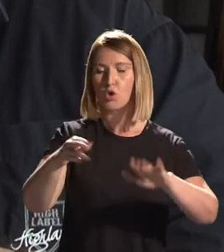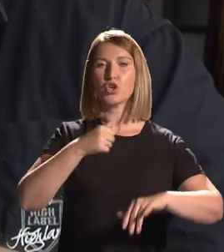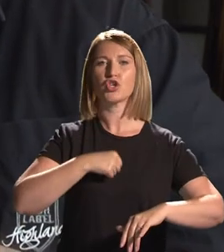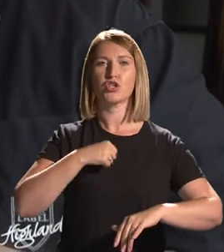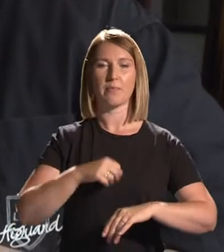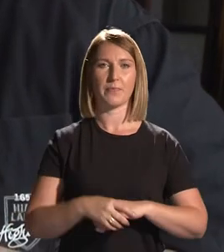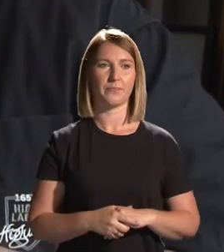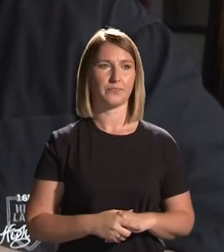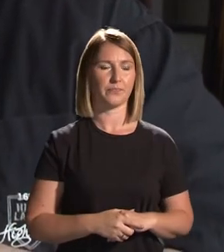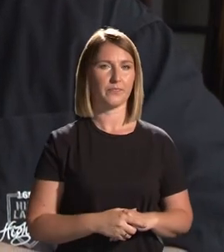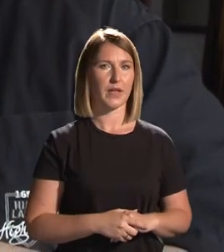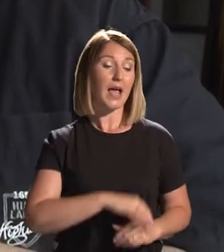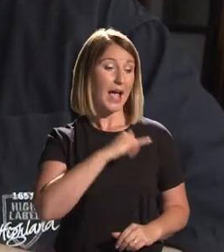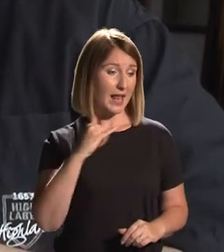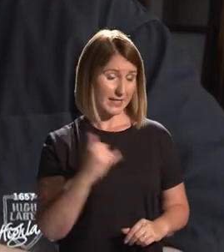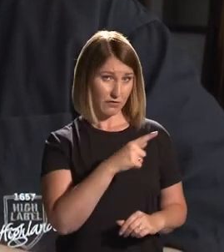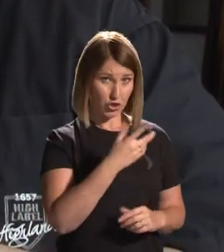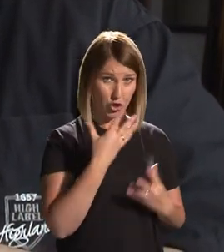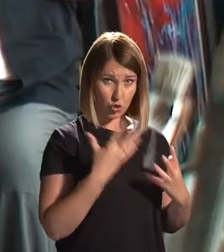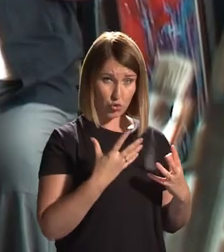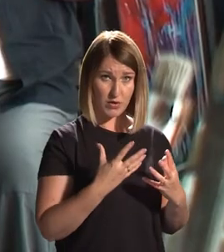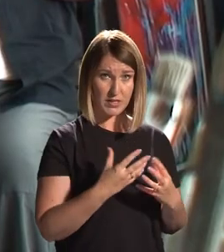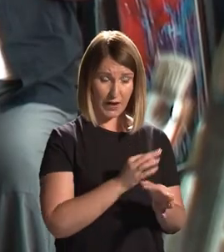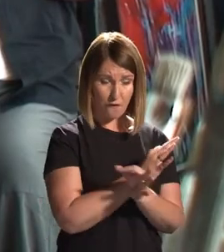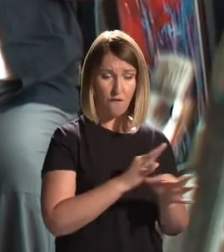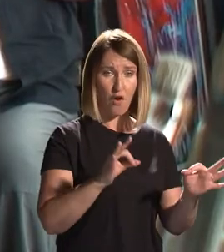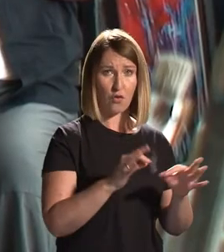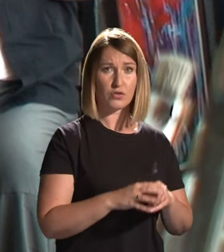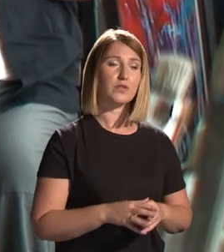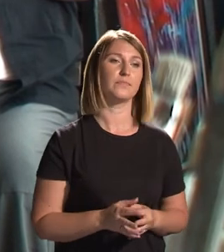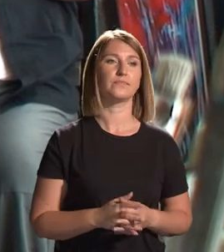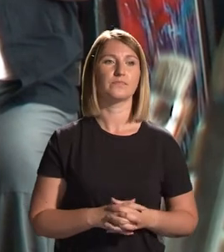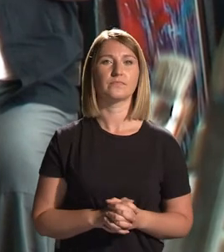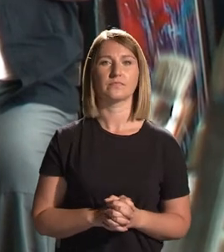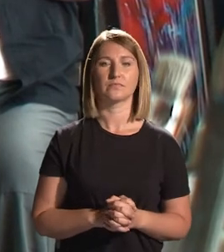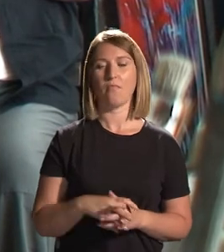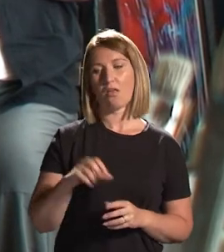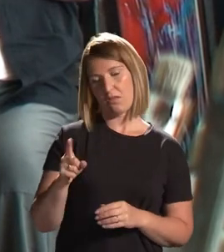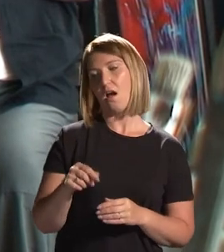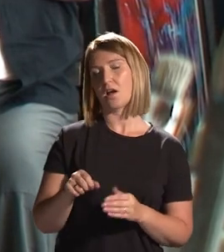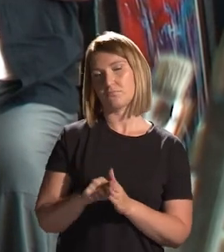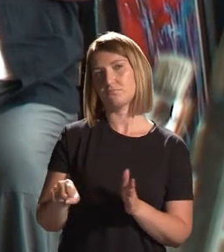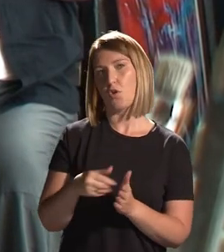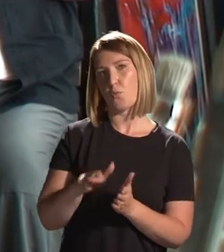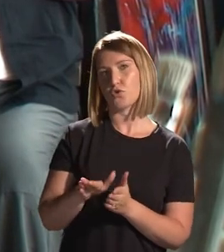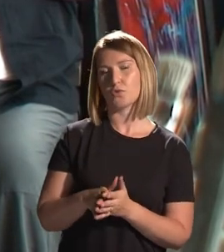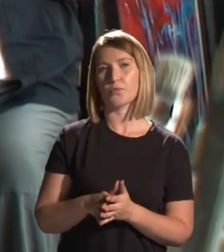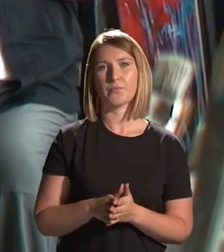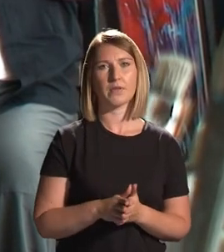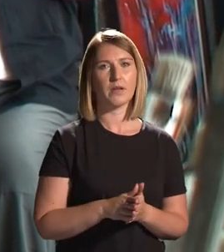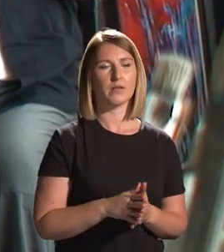wszystkim. Ale zawsze miałeś poczucie niezależności, zawsze miałeś poczucie wolności, które zawsze się nie ukrywałeś. Nie się nie ukrywałeś i nawet dość